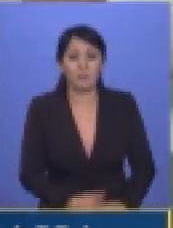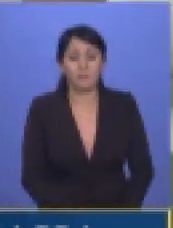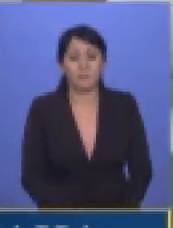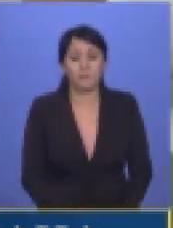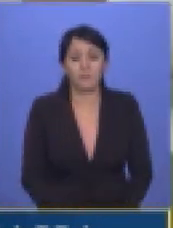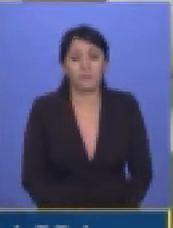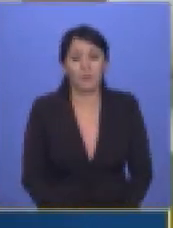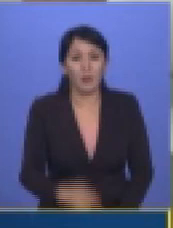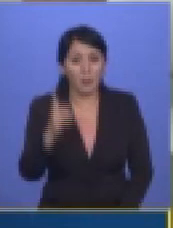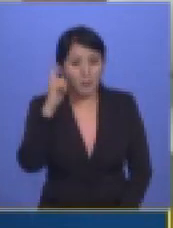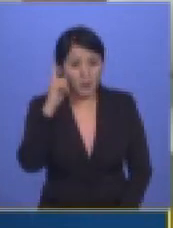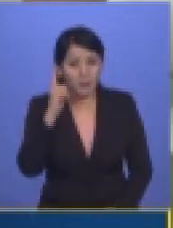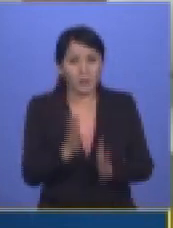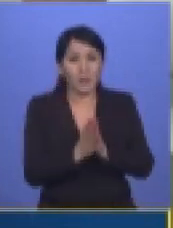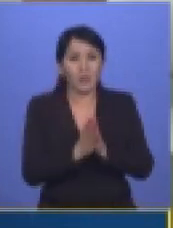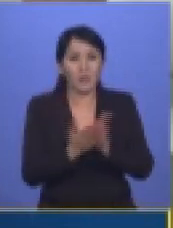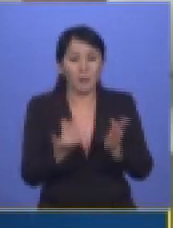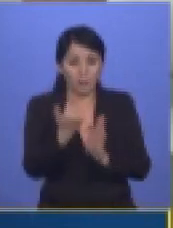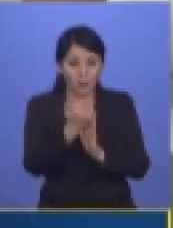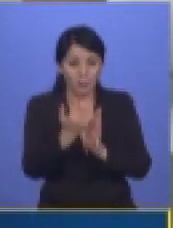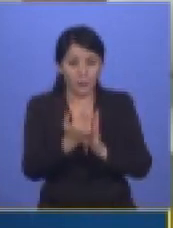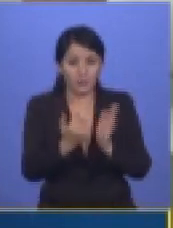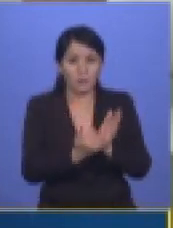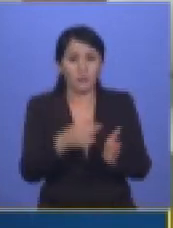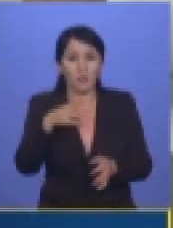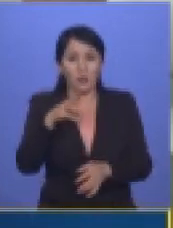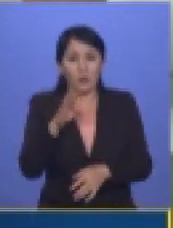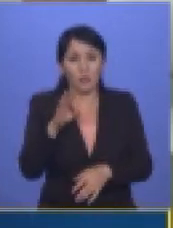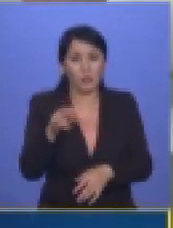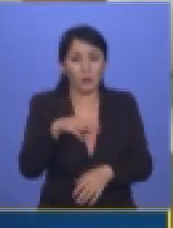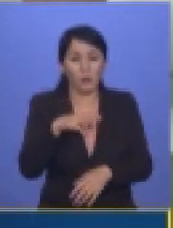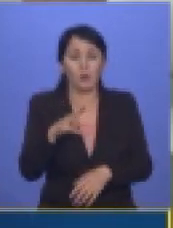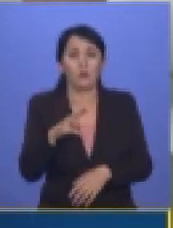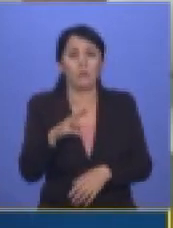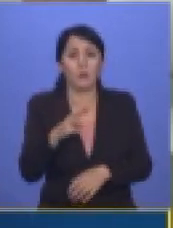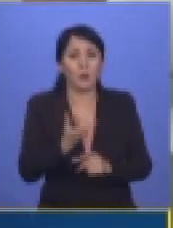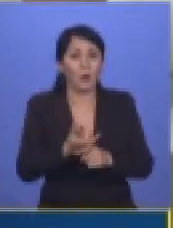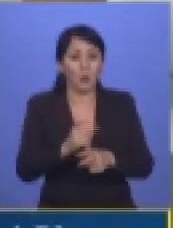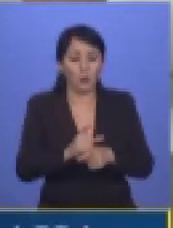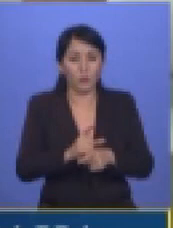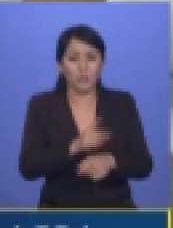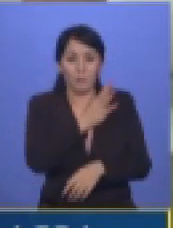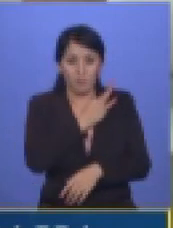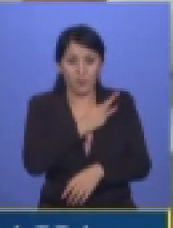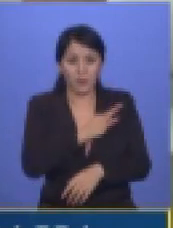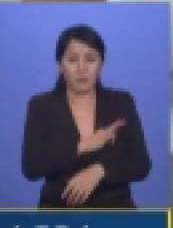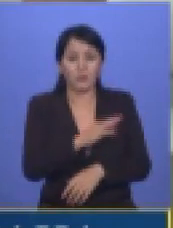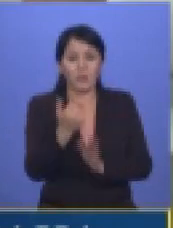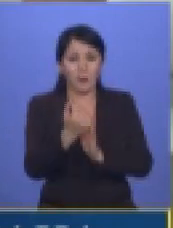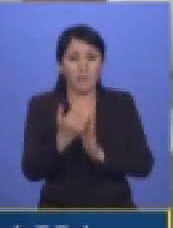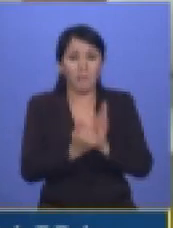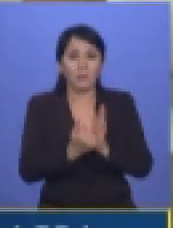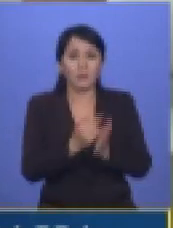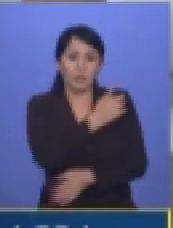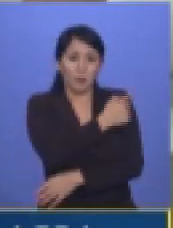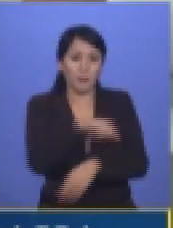полезно. Мобильді кітапхананың баннерін көріп, QR-код пен Лофткрафт кітабын жүктеп алдым. Бұл өте пайдалы бағдарлама. Ауруханада жатқандар үшін